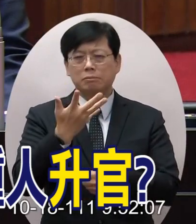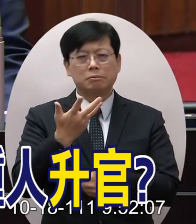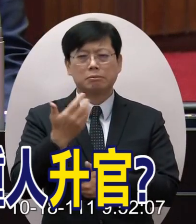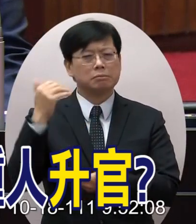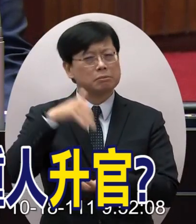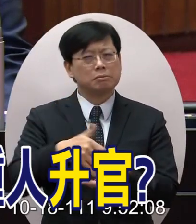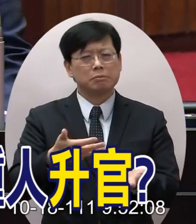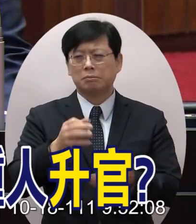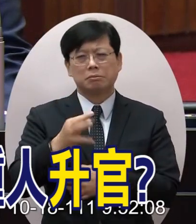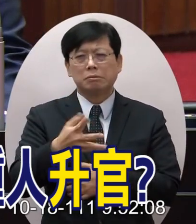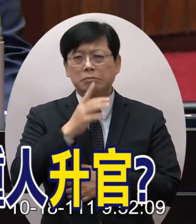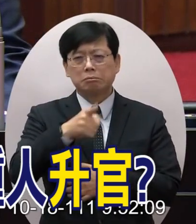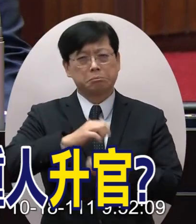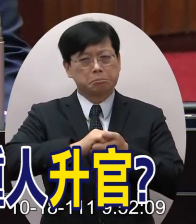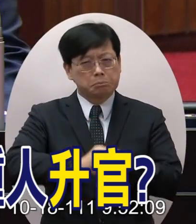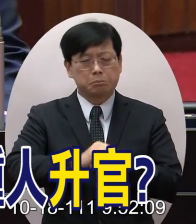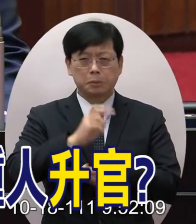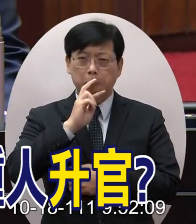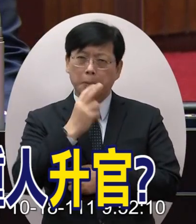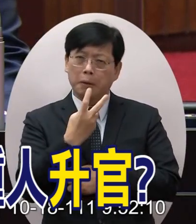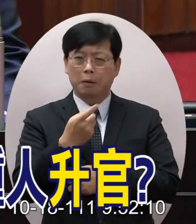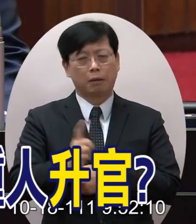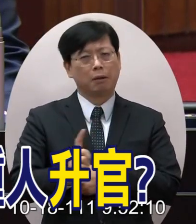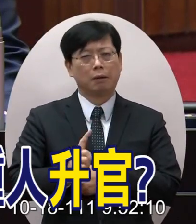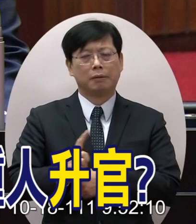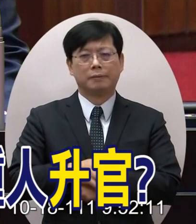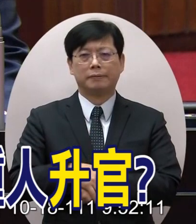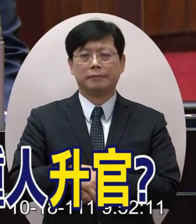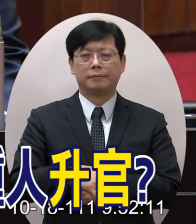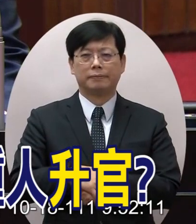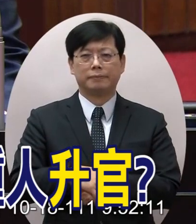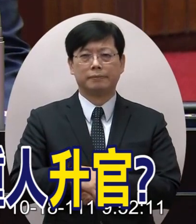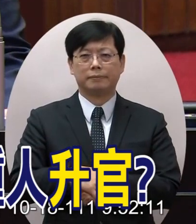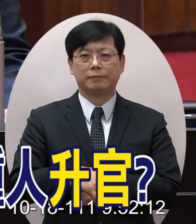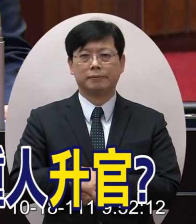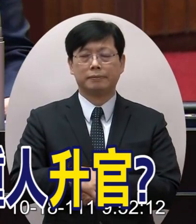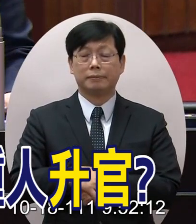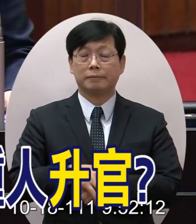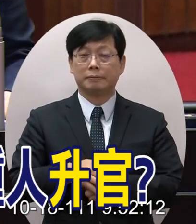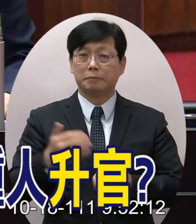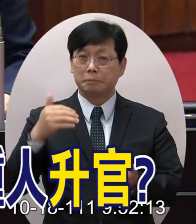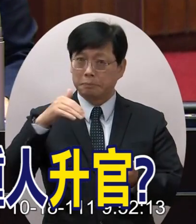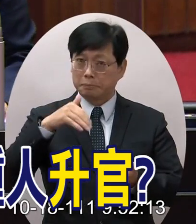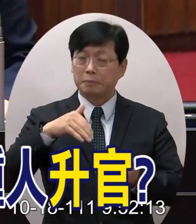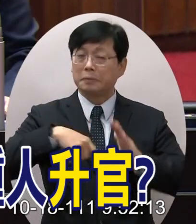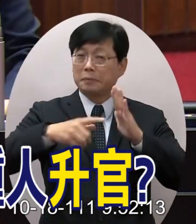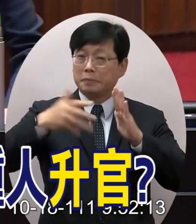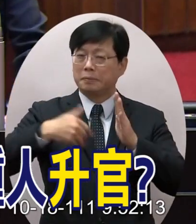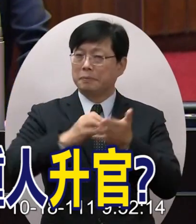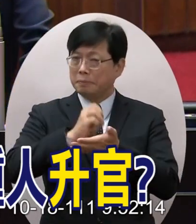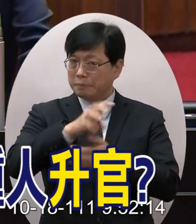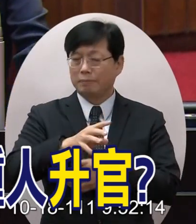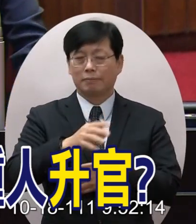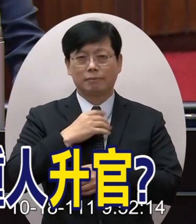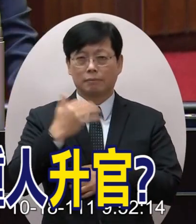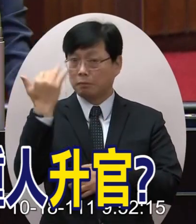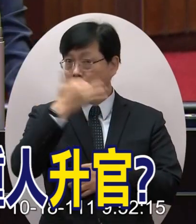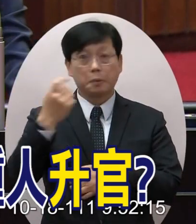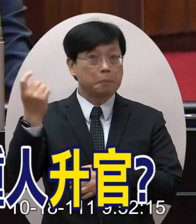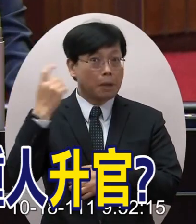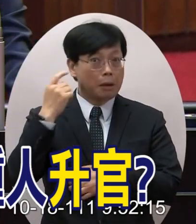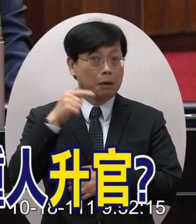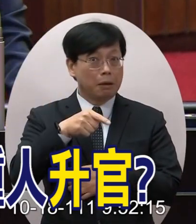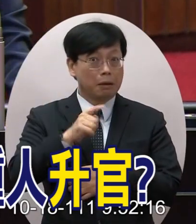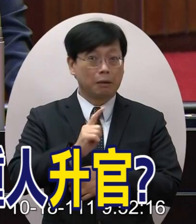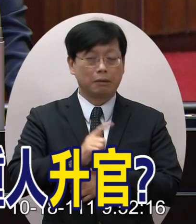到，就是说你为什么会做这样峰回论路转的情形？可是呢，那个跟院长报告一下，我们居然听到